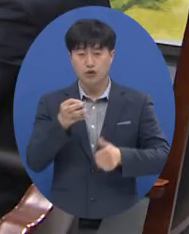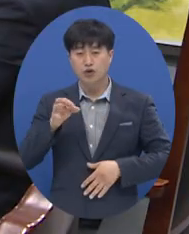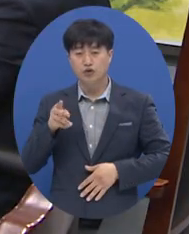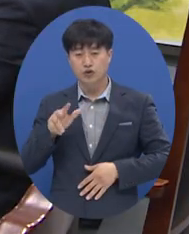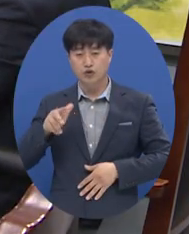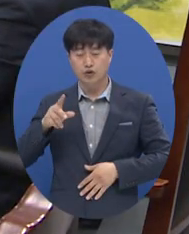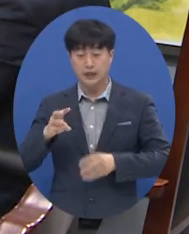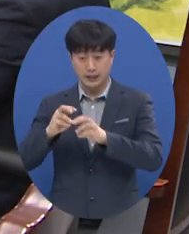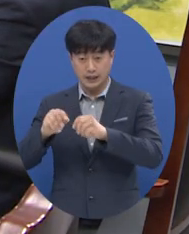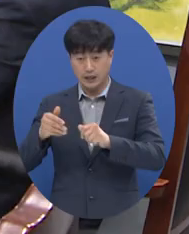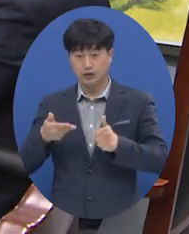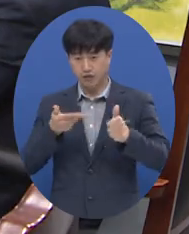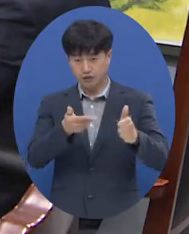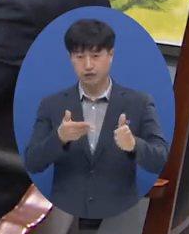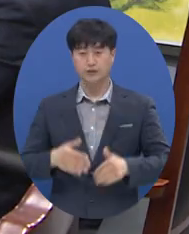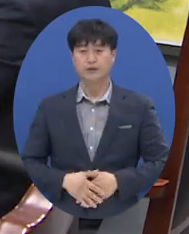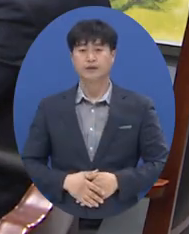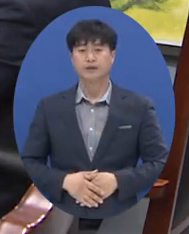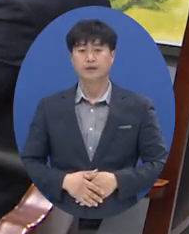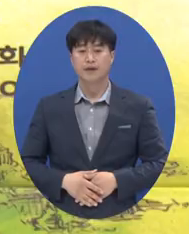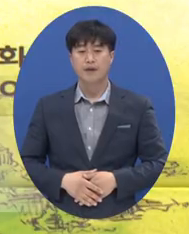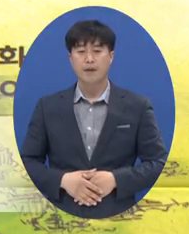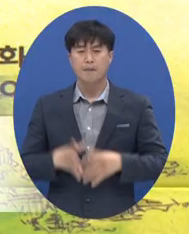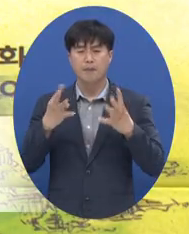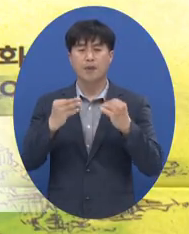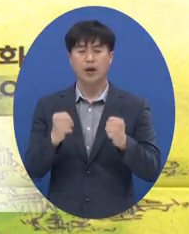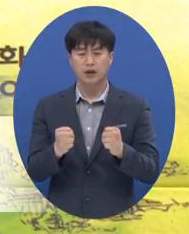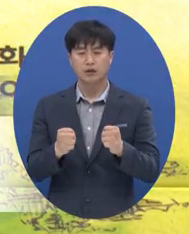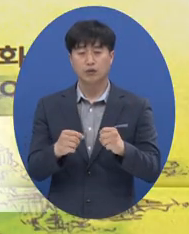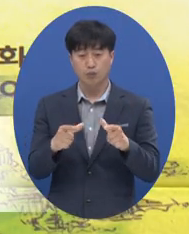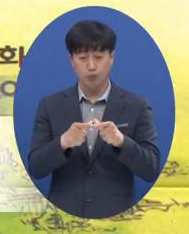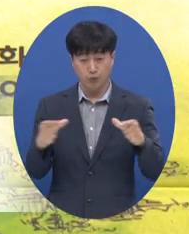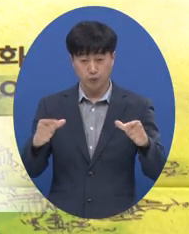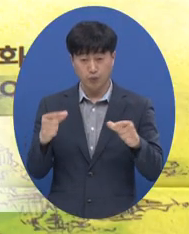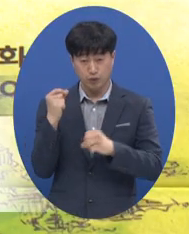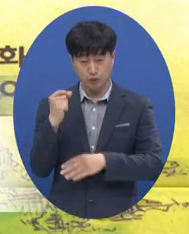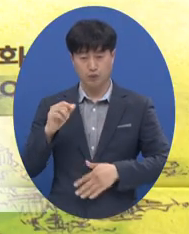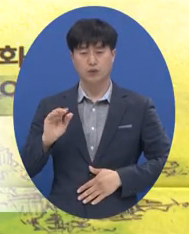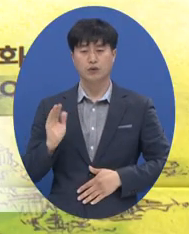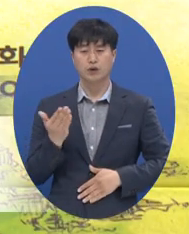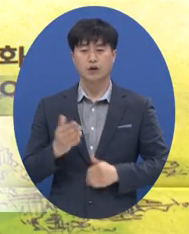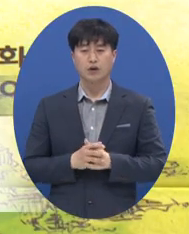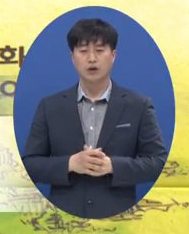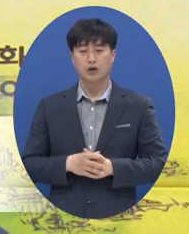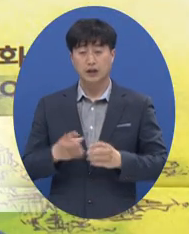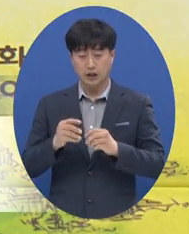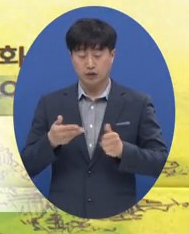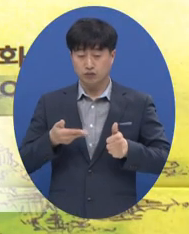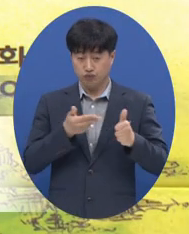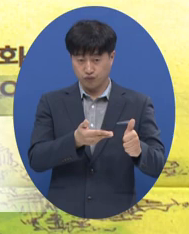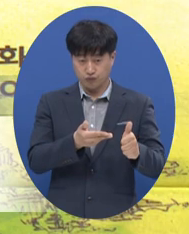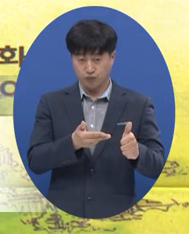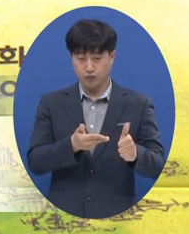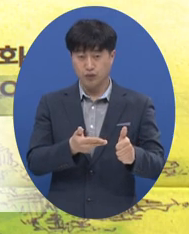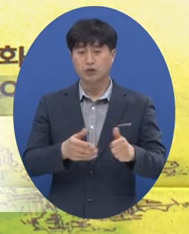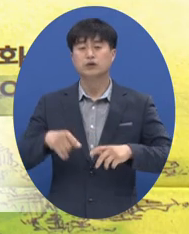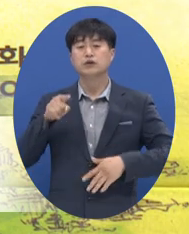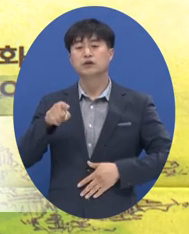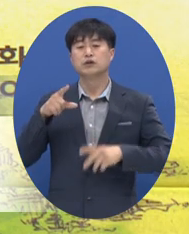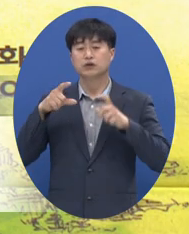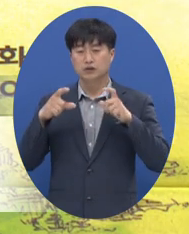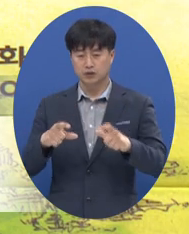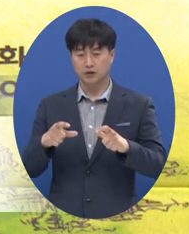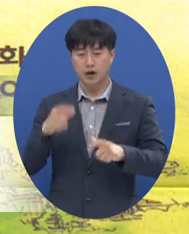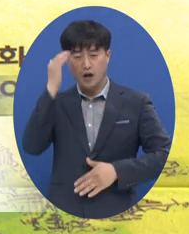연천군은 용지를 공급합니다 많은 부분을 갖다가 민감 돼 있어 로 갑니다 저희는 이제 부제 고기도 하는데 그